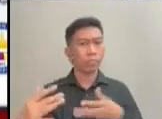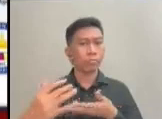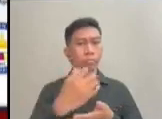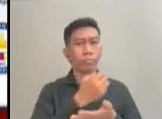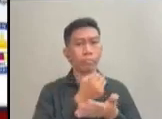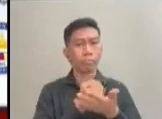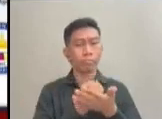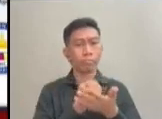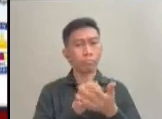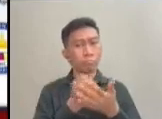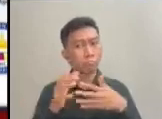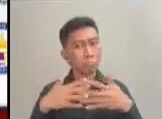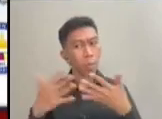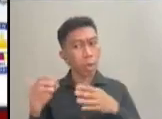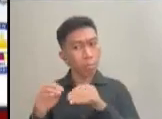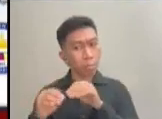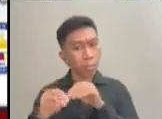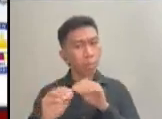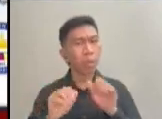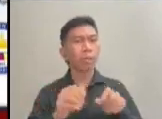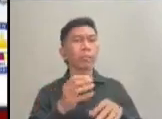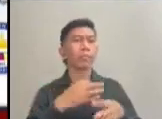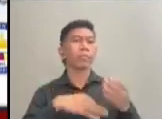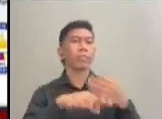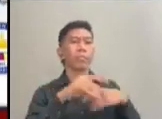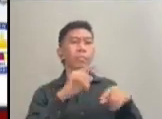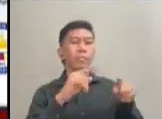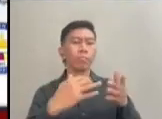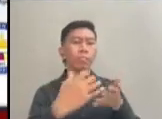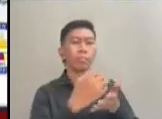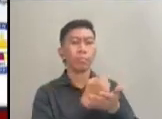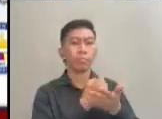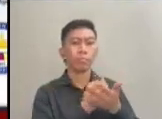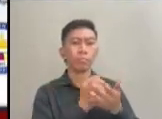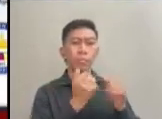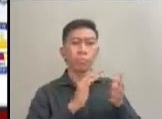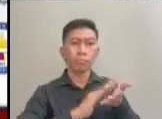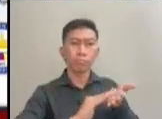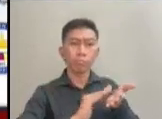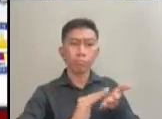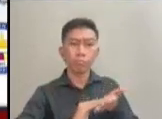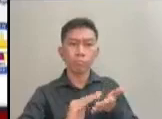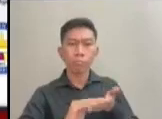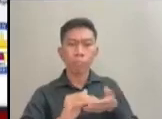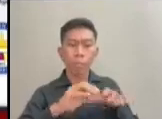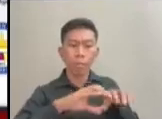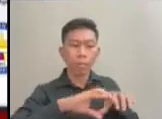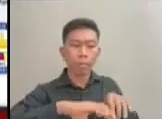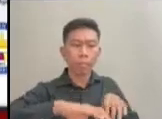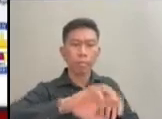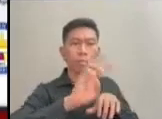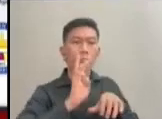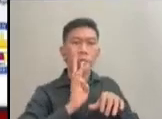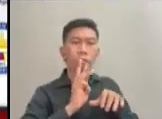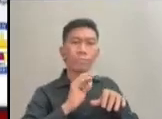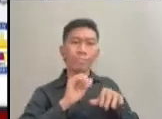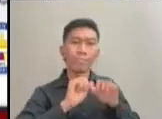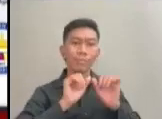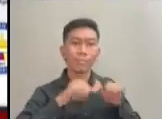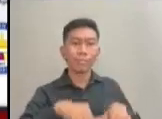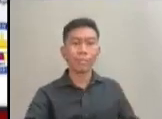ito ngayon para sa desilting ang kanilang mga canals, ano? O paglilinis ng kanilang mga irrigation facilities.